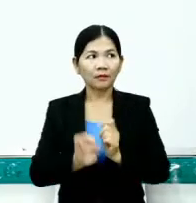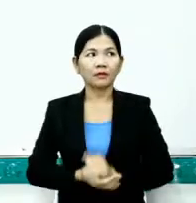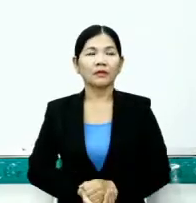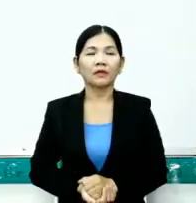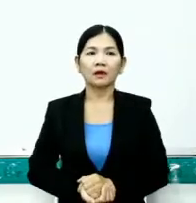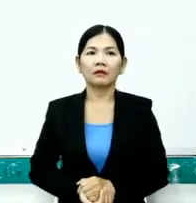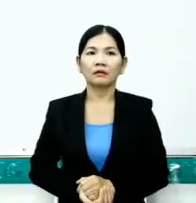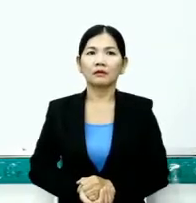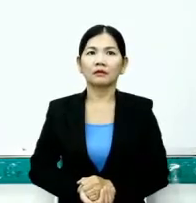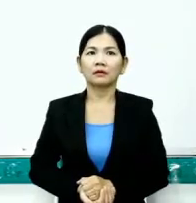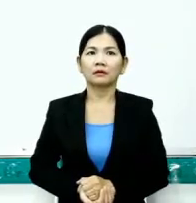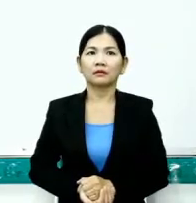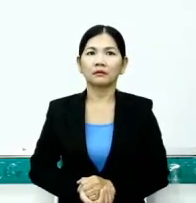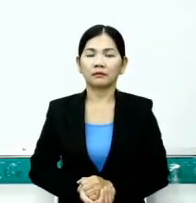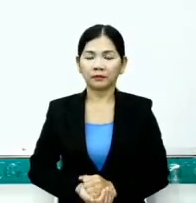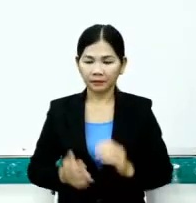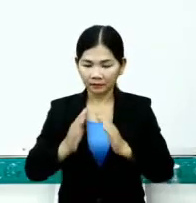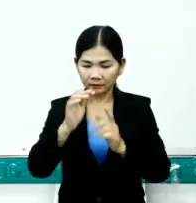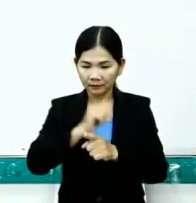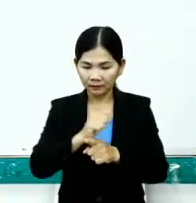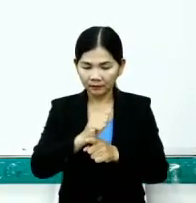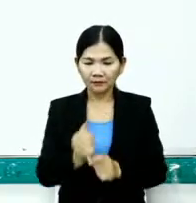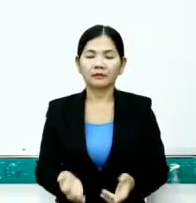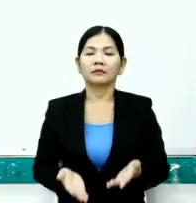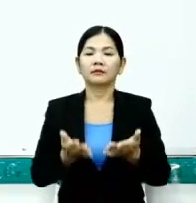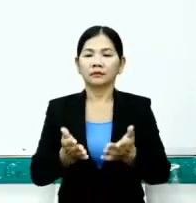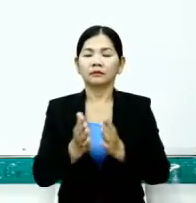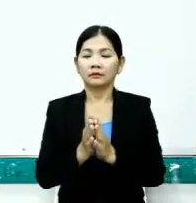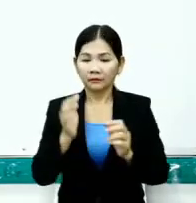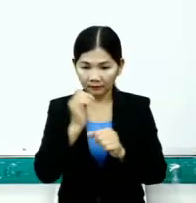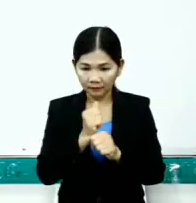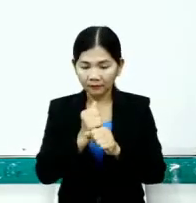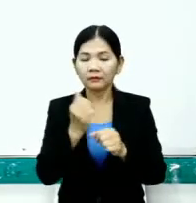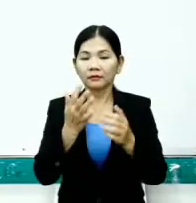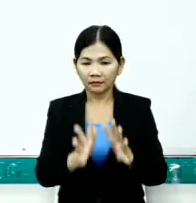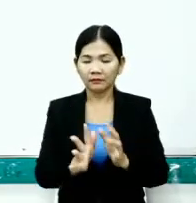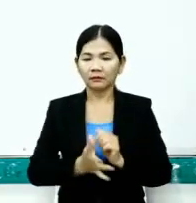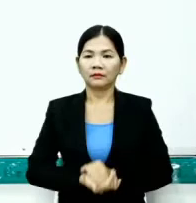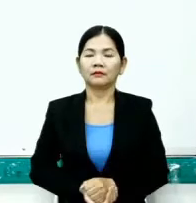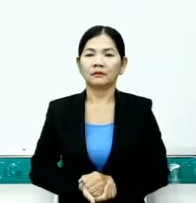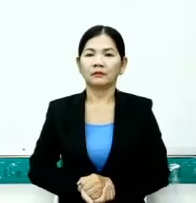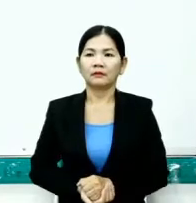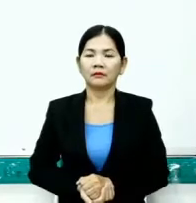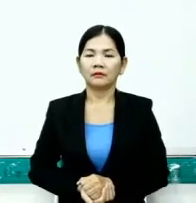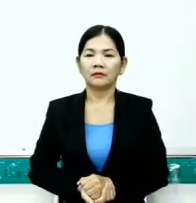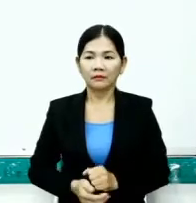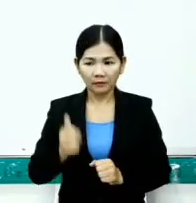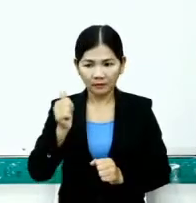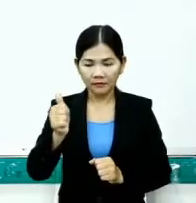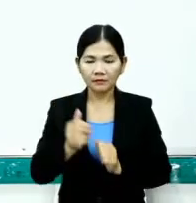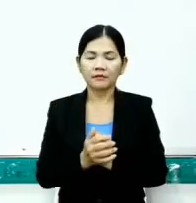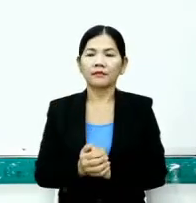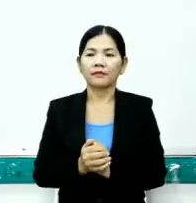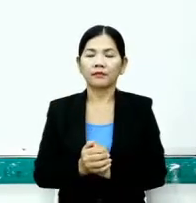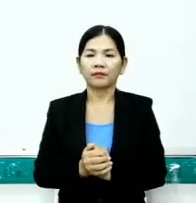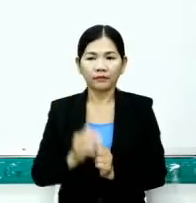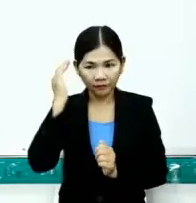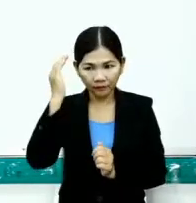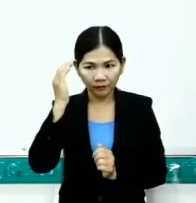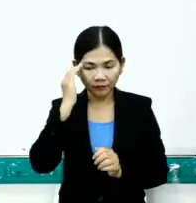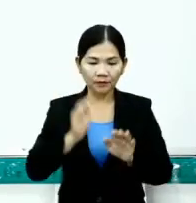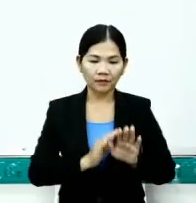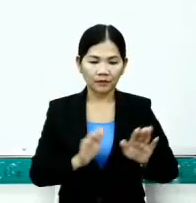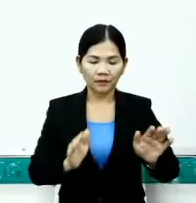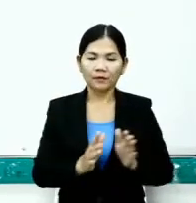mình nè con. Chà, chân cái cạp tệ đây nè khu đại con thua rư ruộng nè con. Chà, lọ nai mẹ kru, chà sẵn khâm